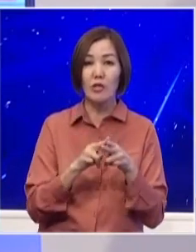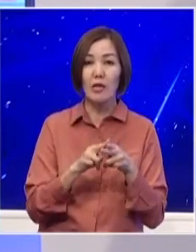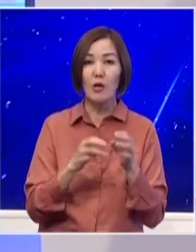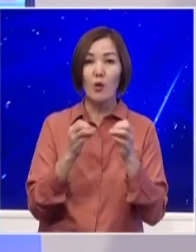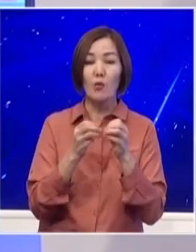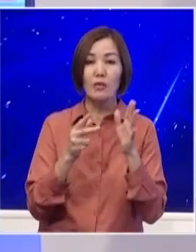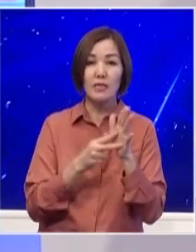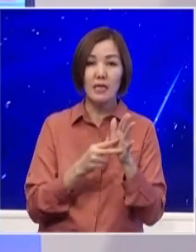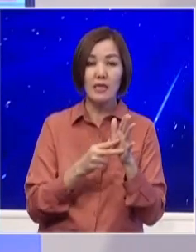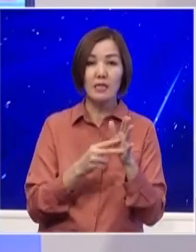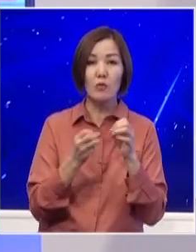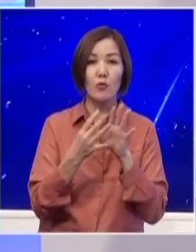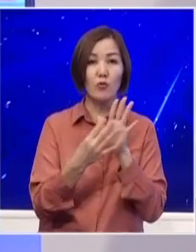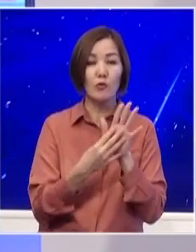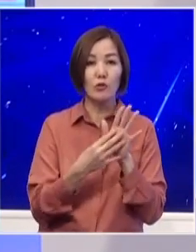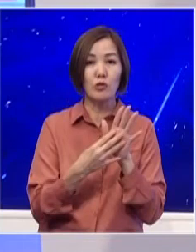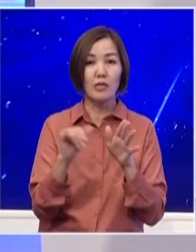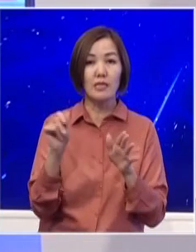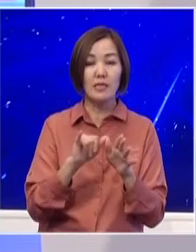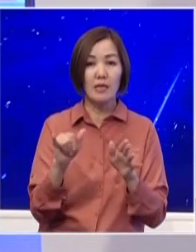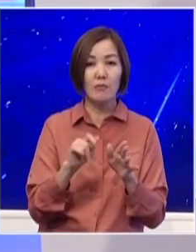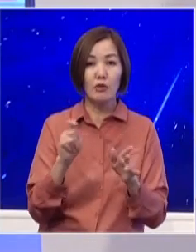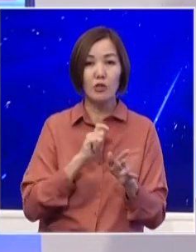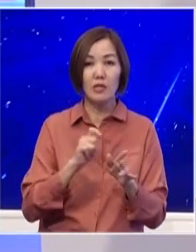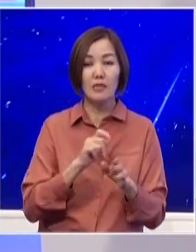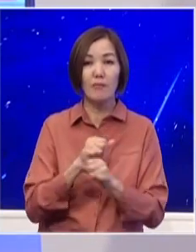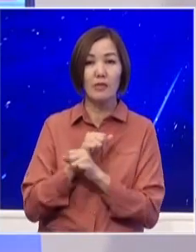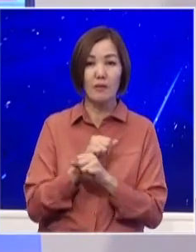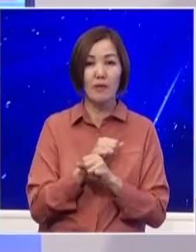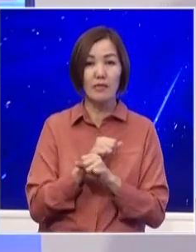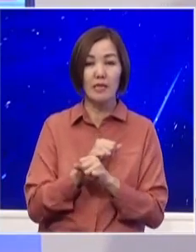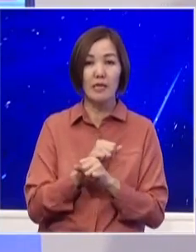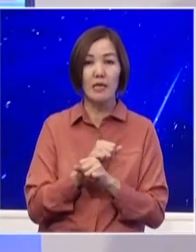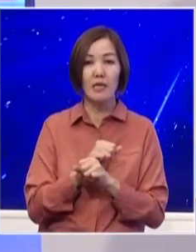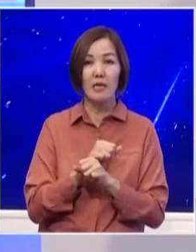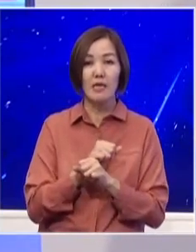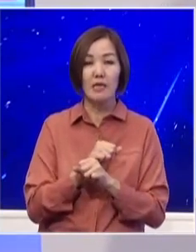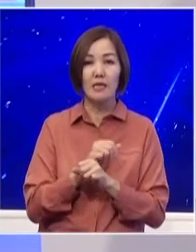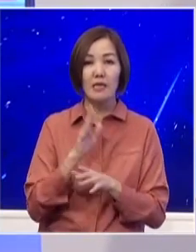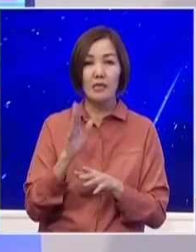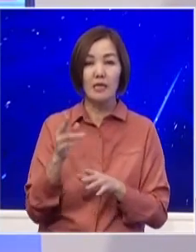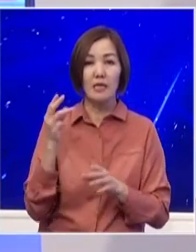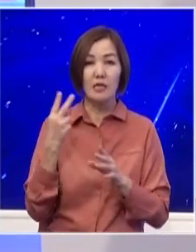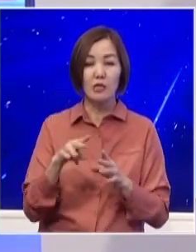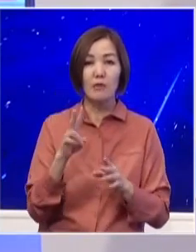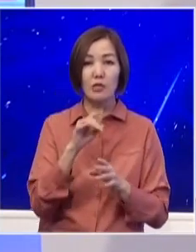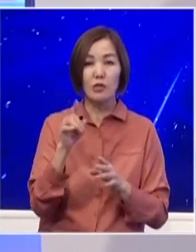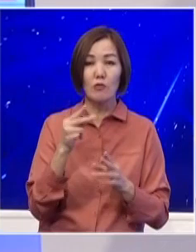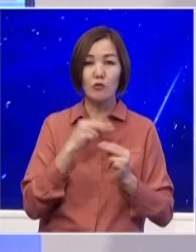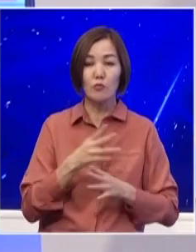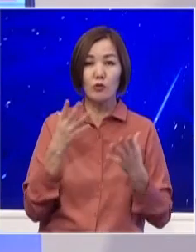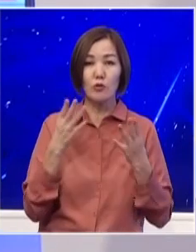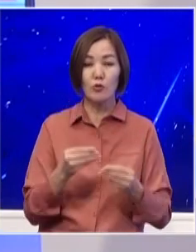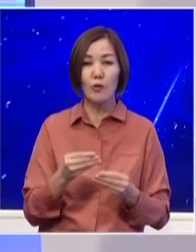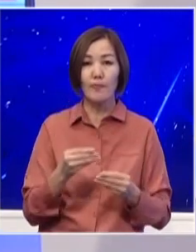мүмкін. Солайша 18-19 наурыз сенбі, жексенбі демалыс күндері. Ал 20-шы наурыз жұмыс күні.